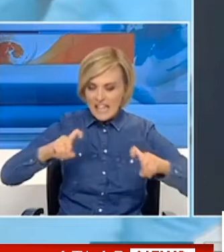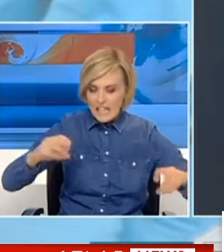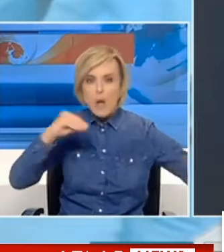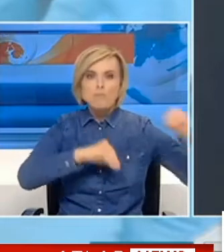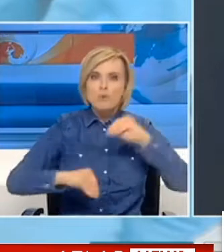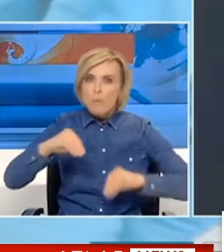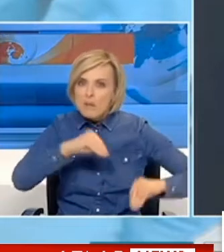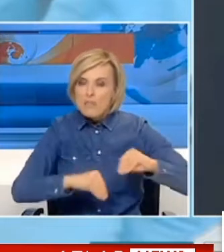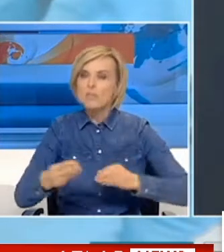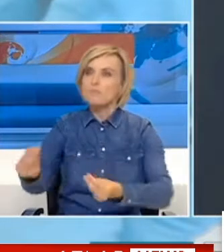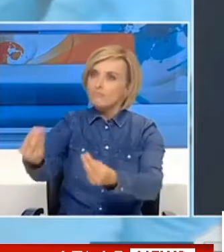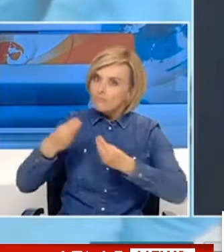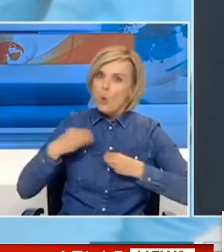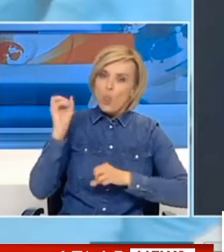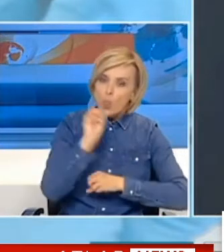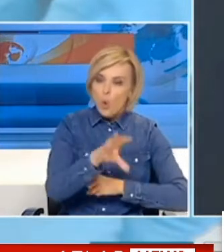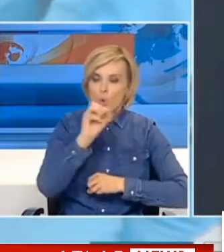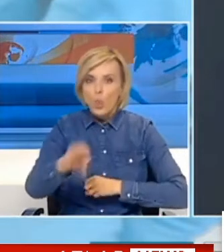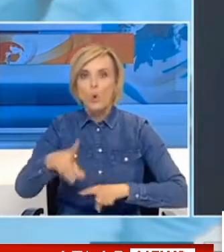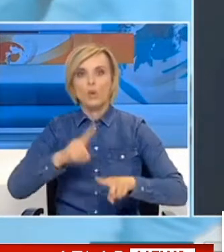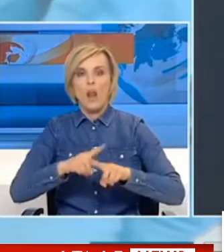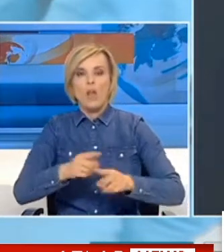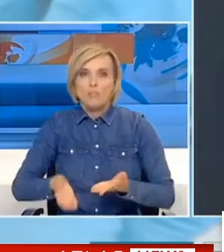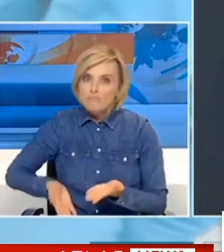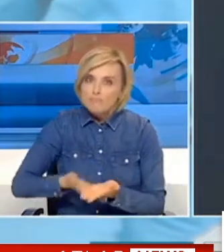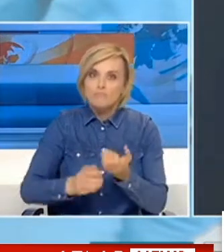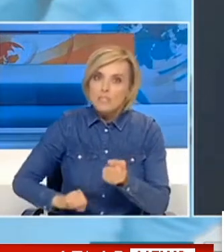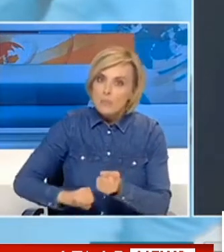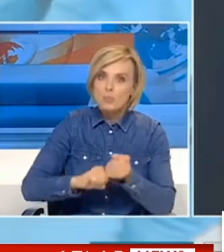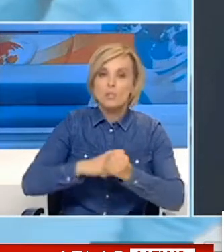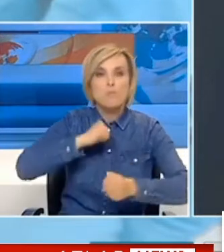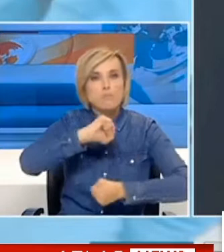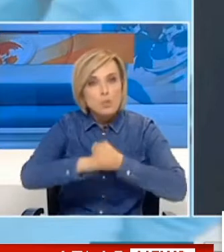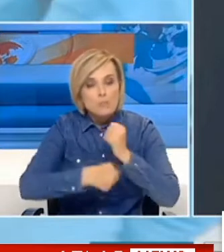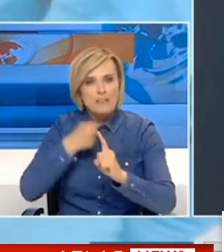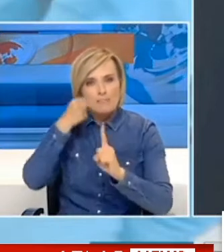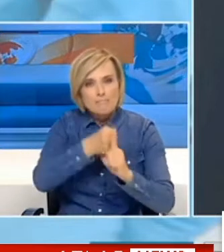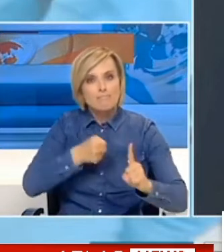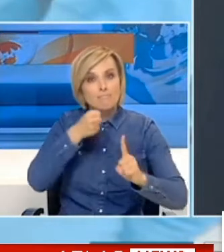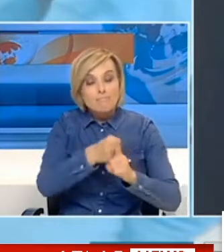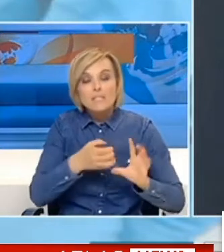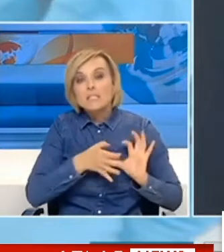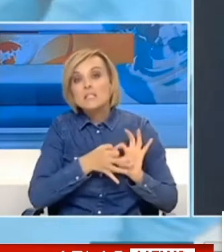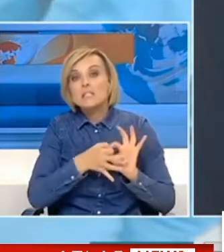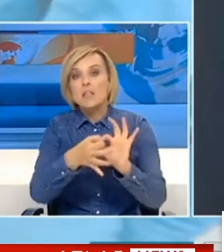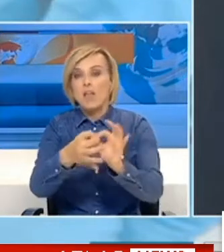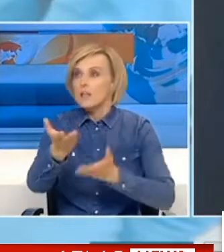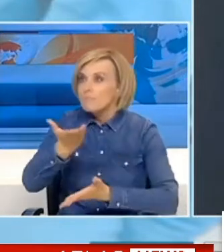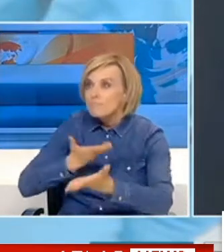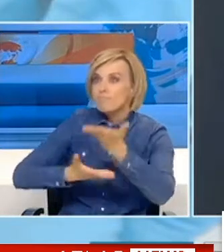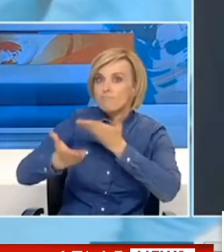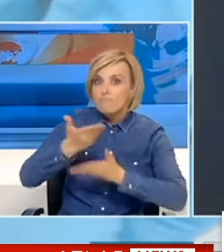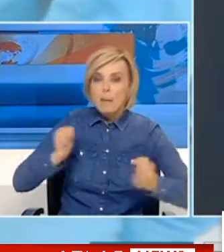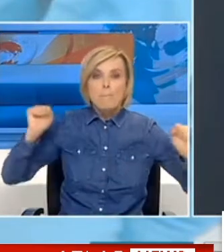μάσκες, με γάντια και μέσα ατομικής προστασίας. Προσπάθεια είναι συνεχής, γιατί όπως αντιλαμβάνεστε, αλλά και η πίεση